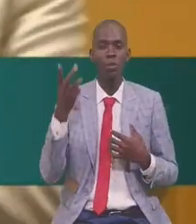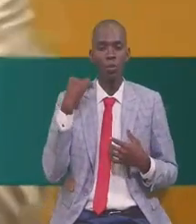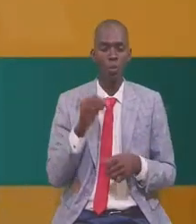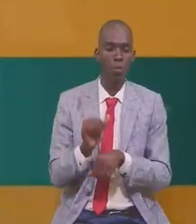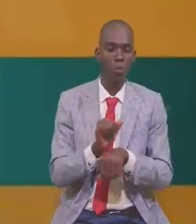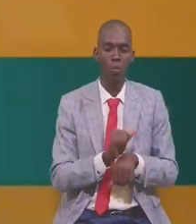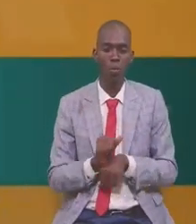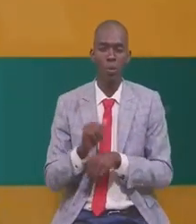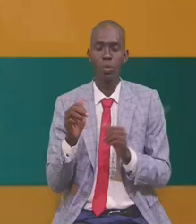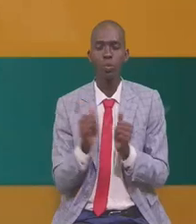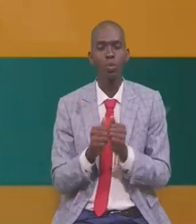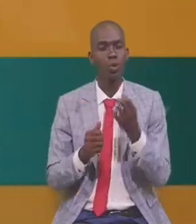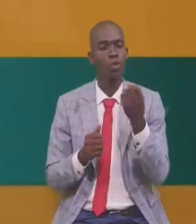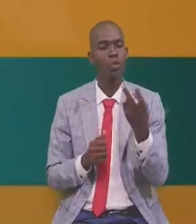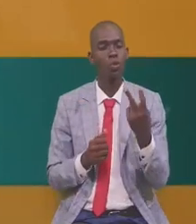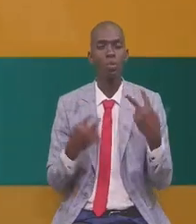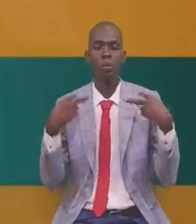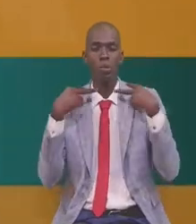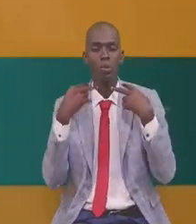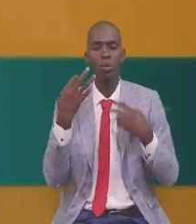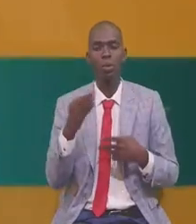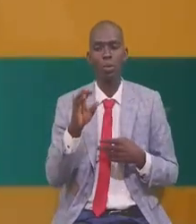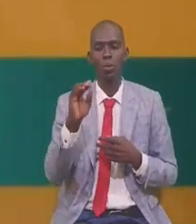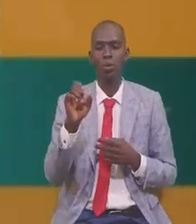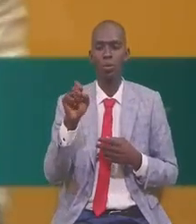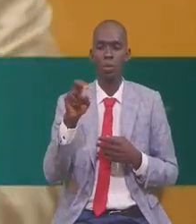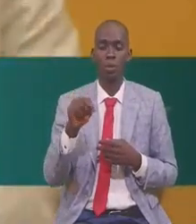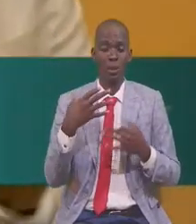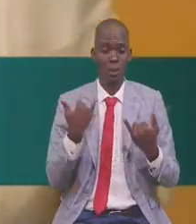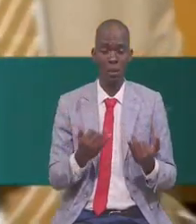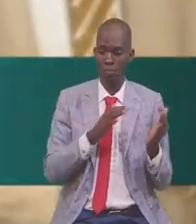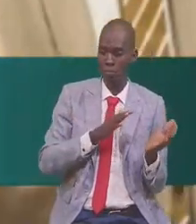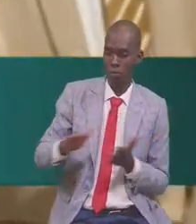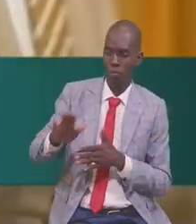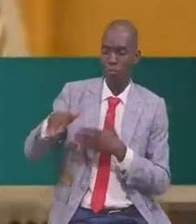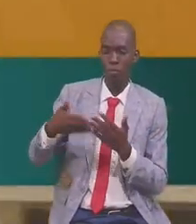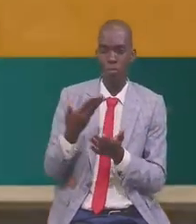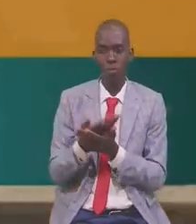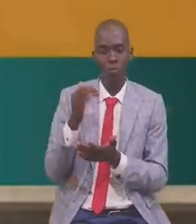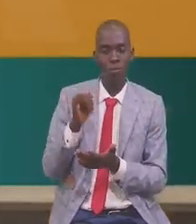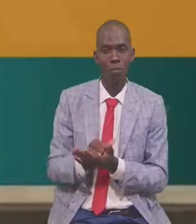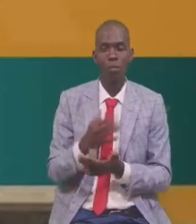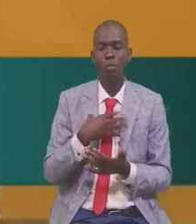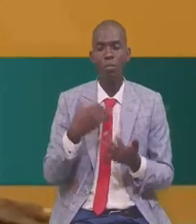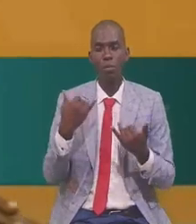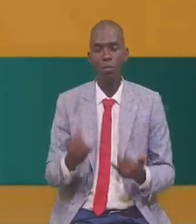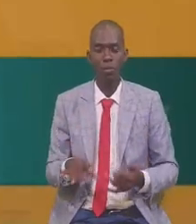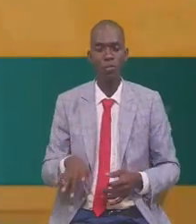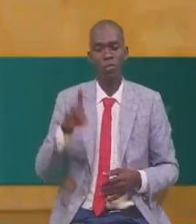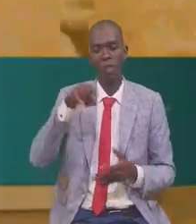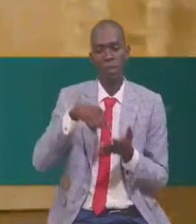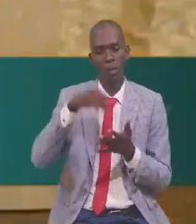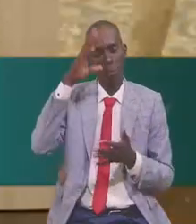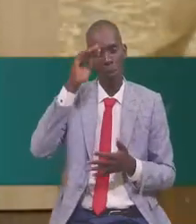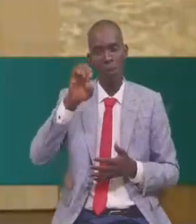Parce qu'il laboura avec 12 paires de bœufs. Il a laissé tout cela. Et ce que nous voyons Élisée faisant maintenant, c'est